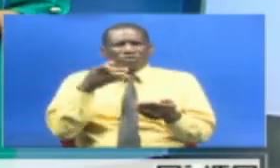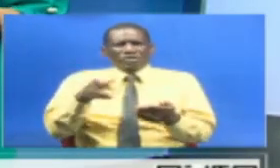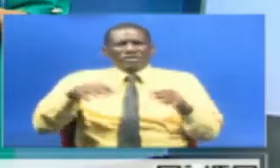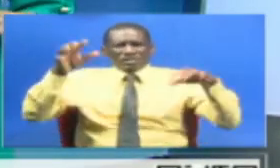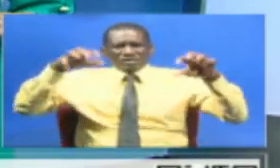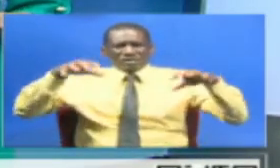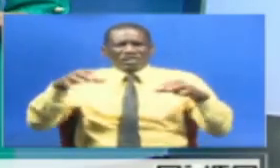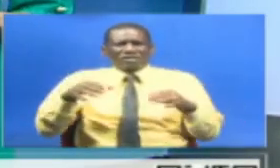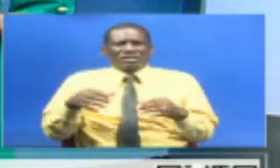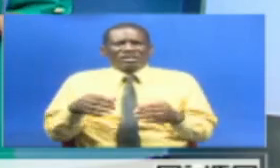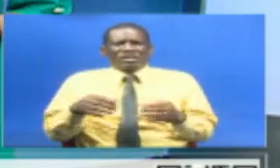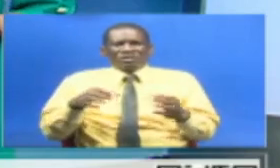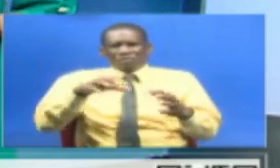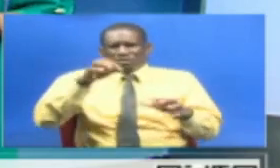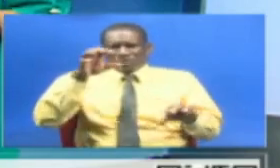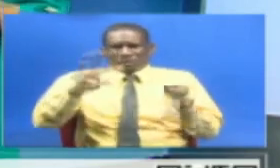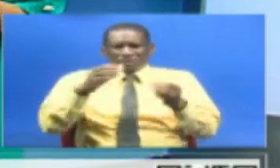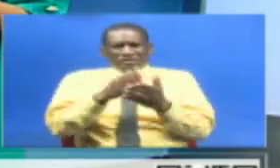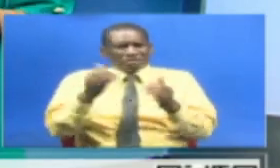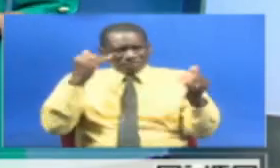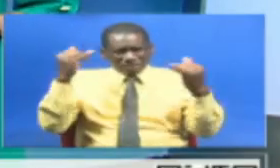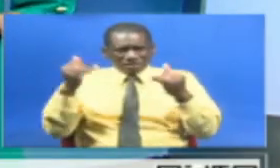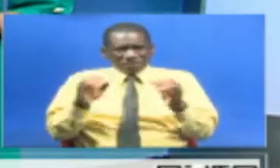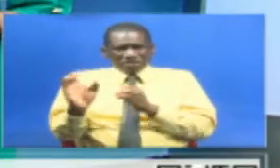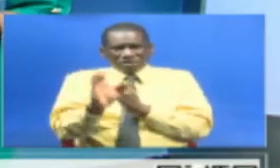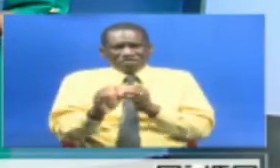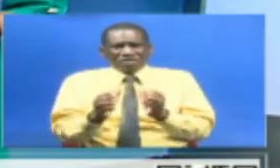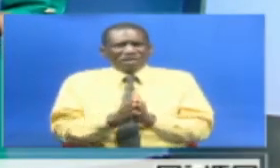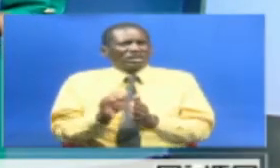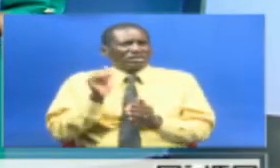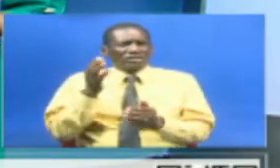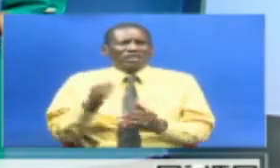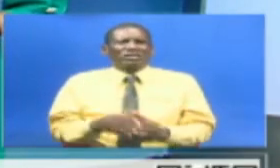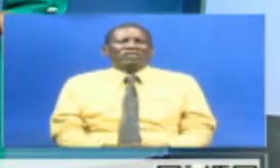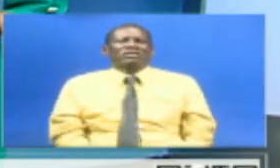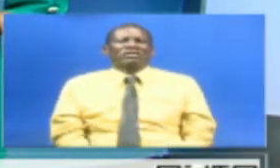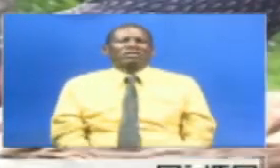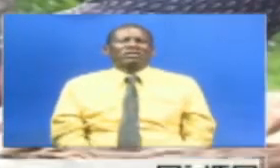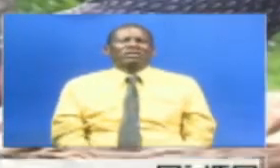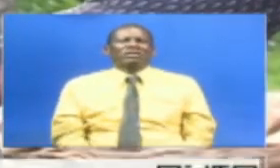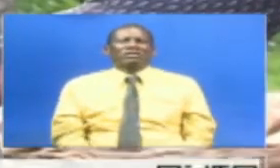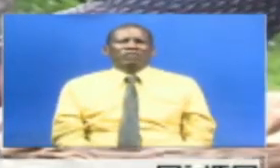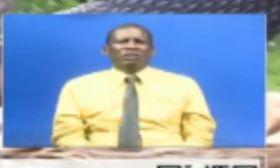rains? We sampled some views from across the country. Listen in.